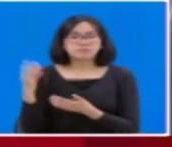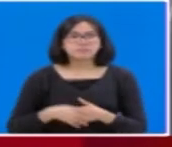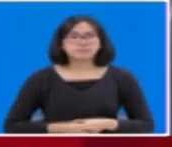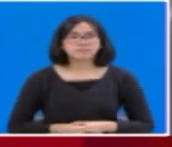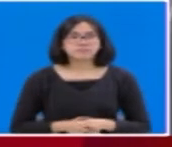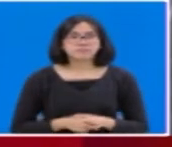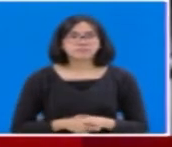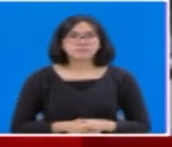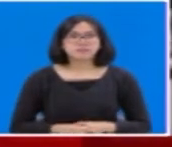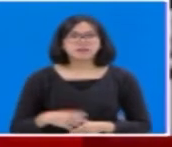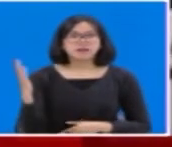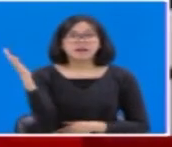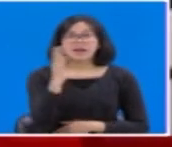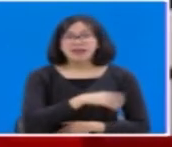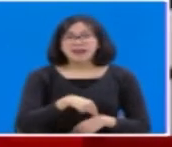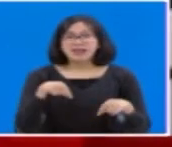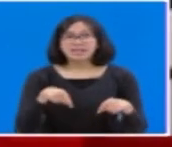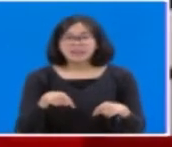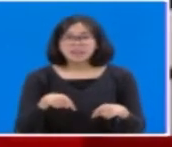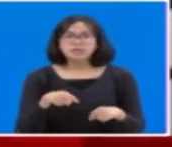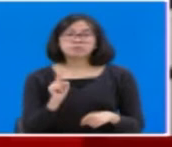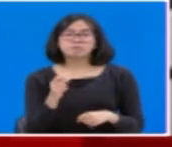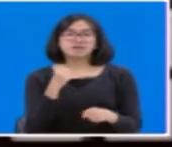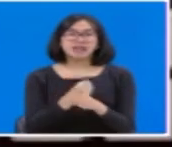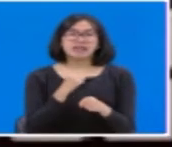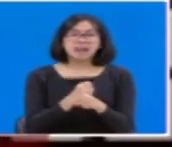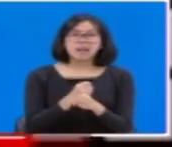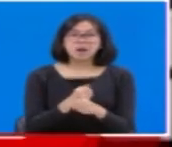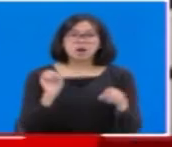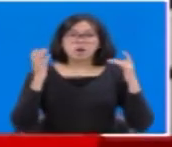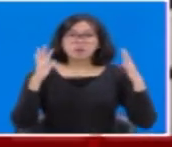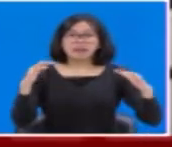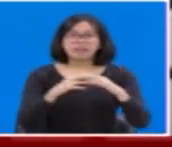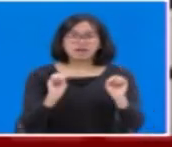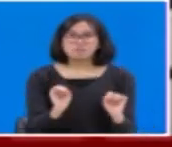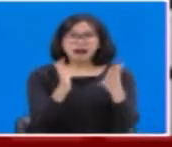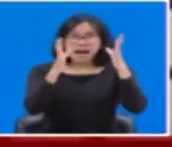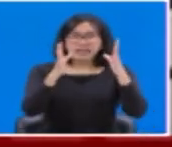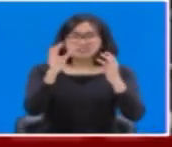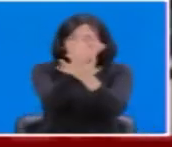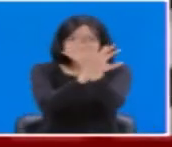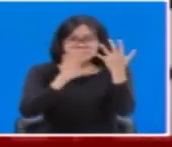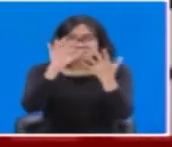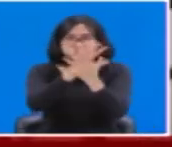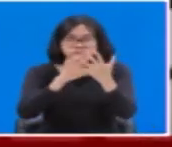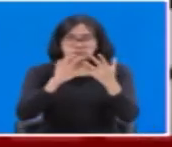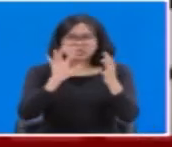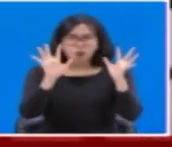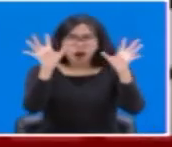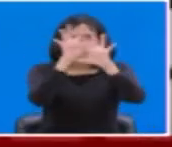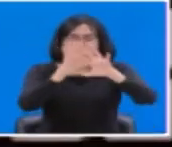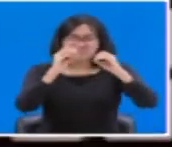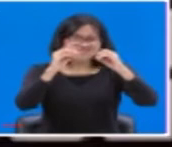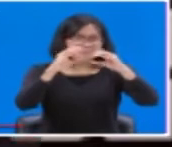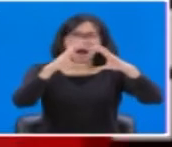ini kabut asap akibat kebakaran hutan dan lahan masih menyelimuti kota Palangkaraya. Tadi pagi kabut semakin